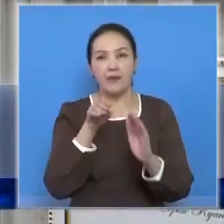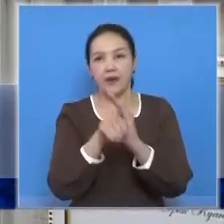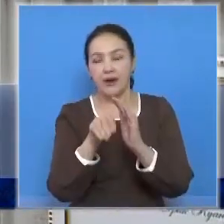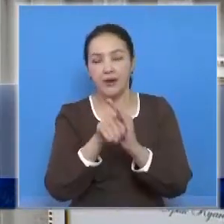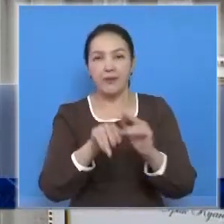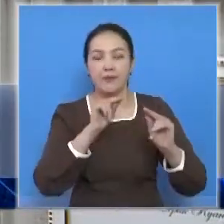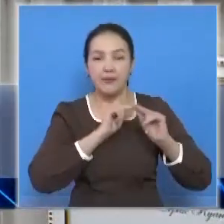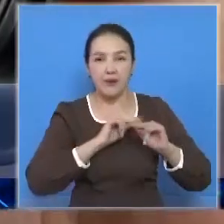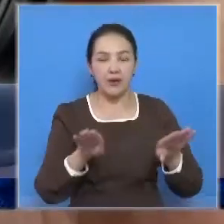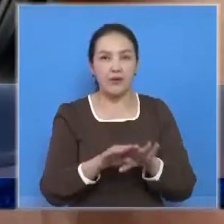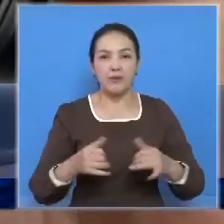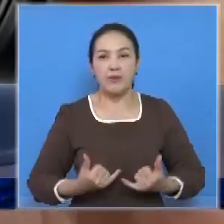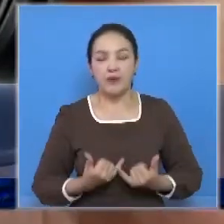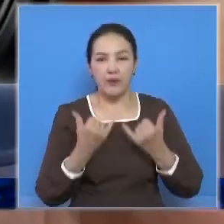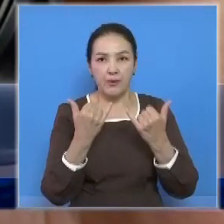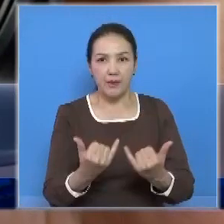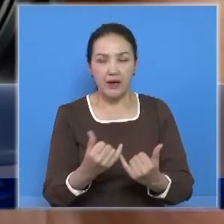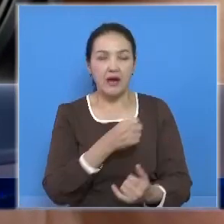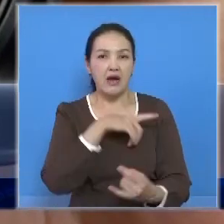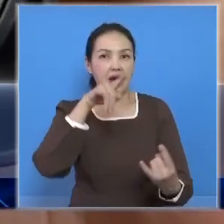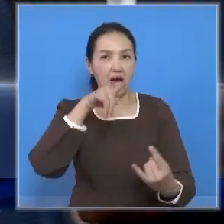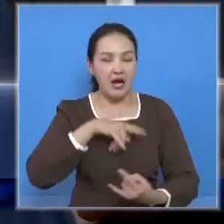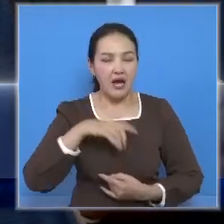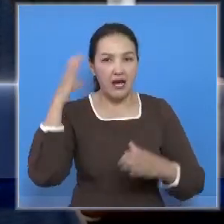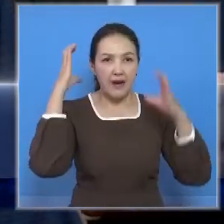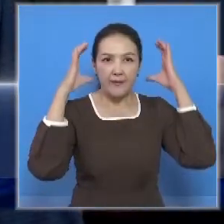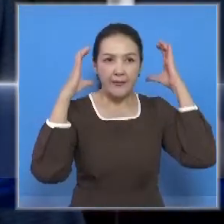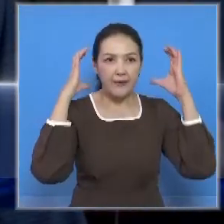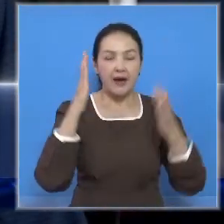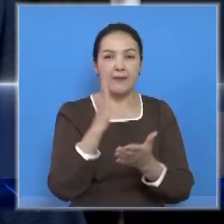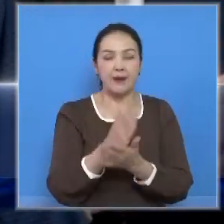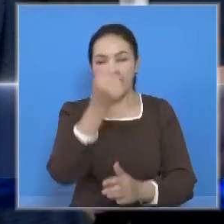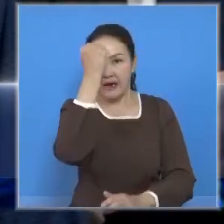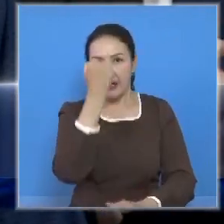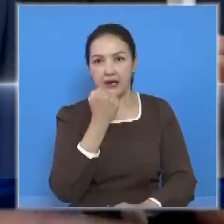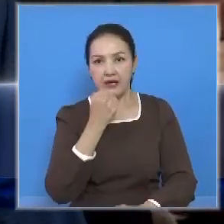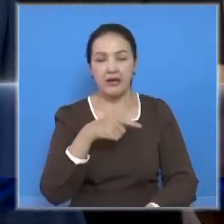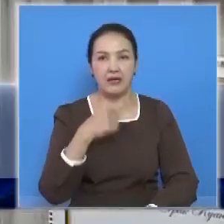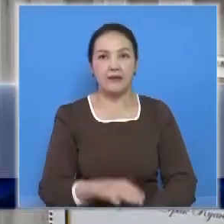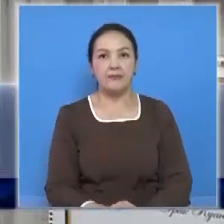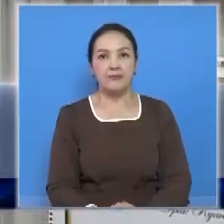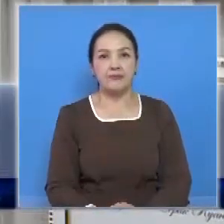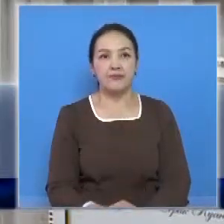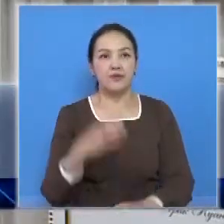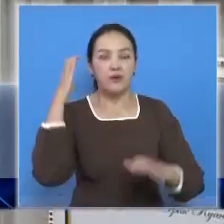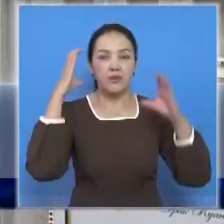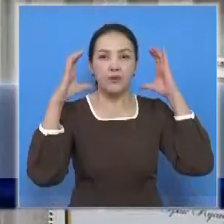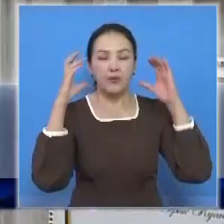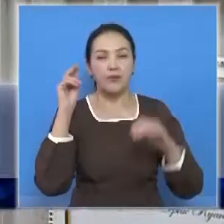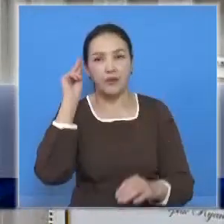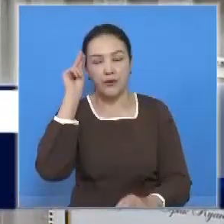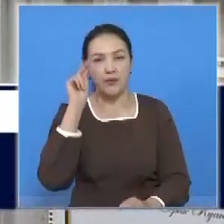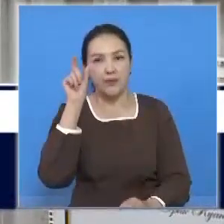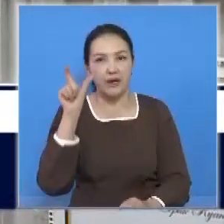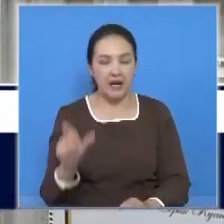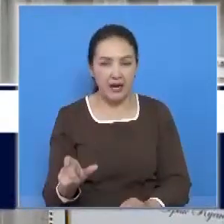еңбектерімен толықты. Осындай құрметке бөлеген үшін ақ халатты университет басшылығына алғыс білдірді. Университетті оқып жатқан жастар